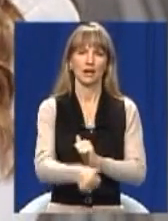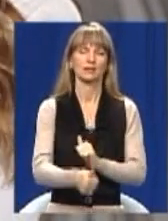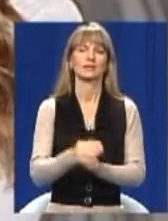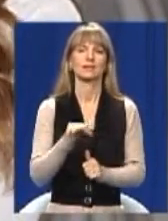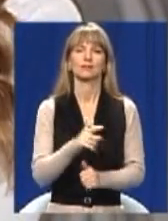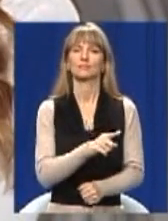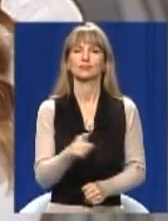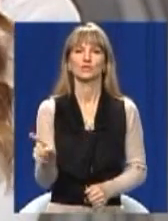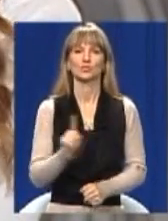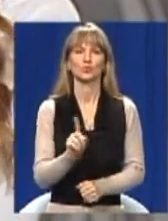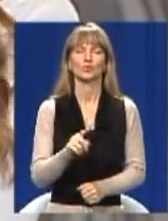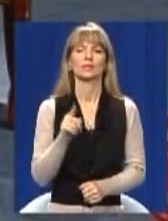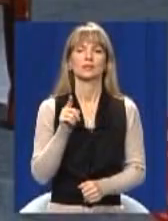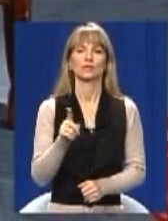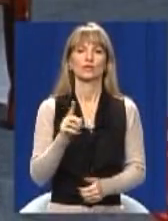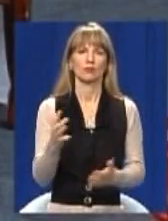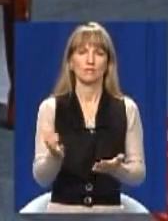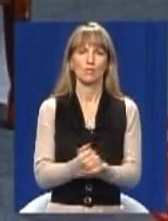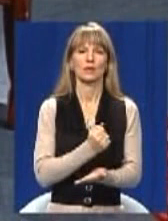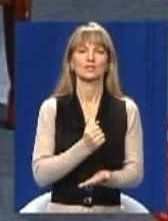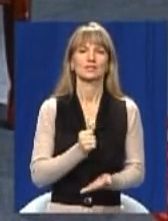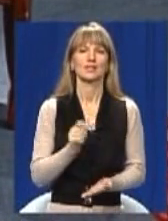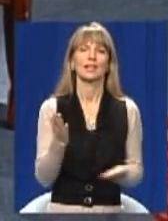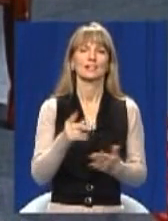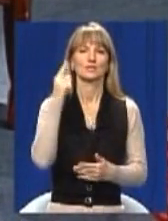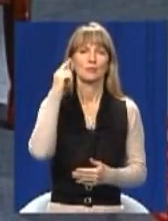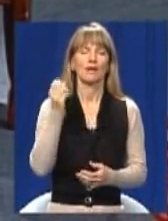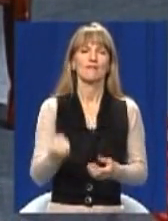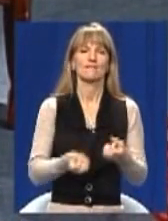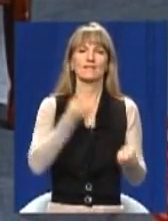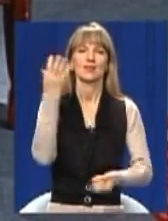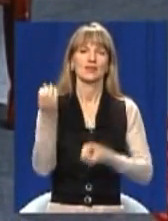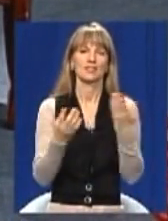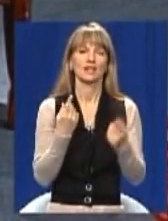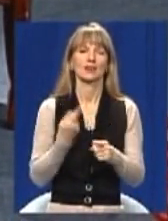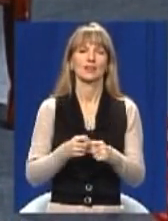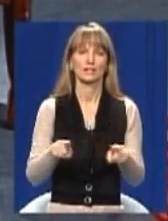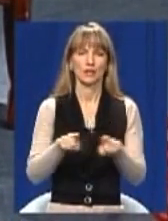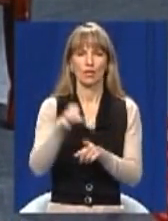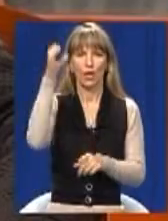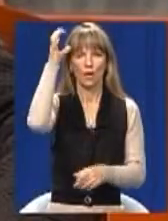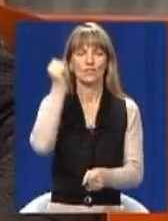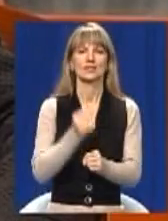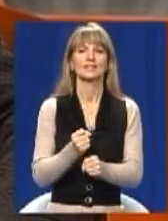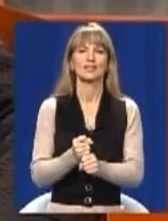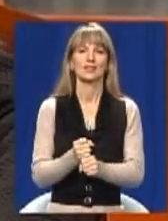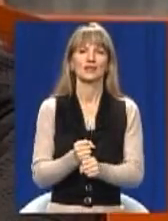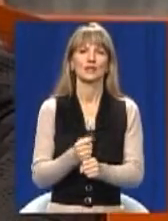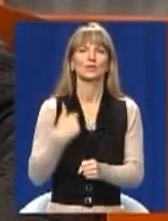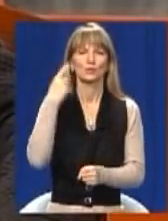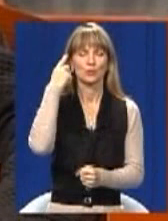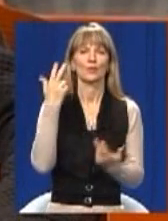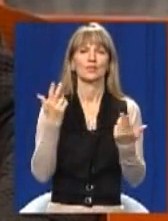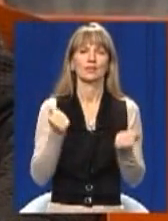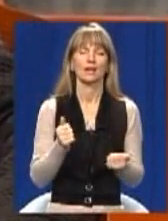і в ході чогось ти чогось доб'єшся. А як ти думаєш, а фейерверки це також от якось науковці створили? Я думаю,